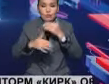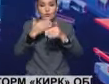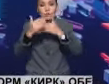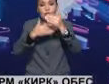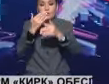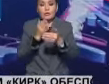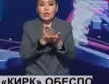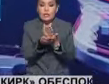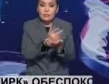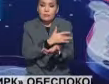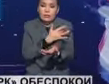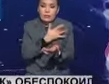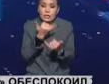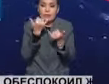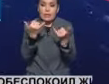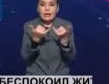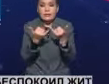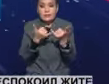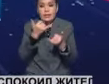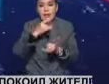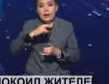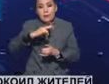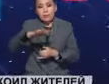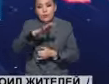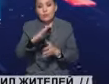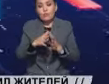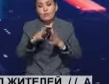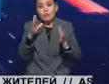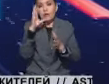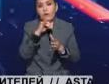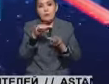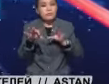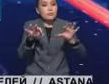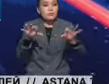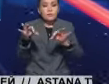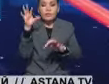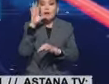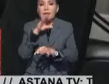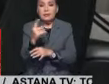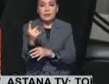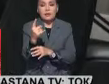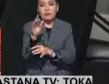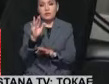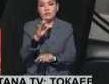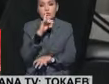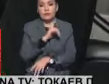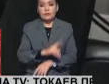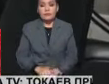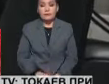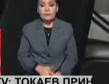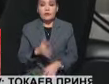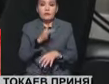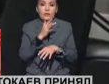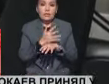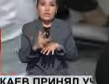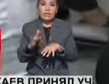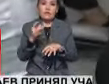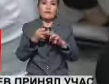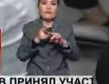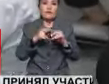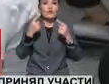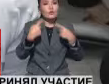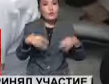улучшение обслуживания пассажиров и гостей аэропорта, предоставляя больше выбора и возможностей для обмена валюты. Тем временем в игру вступила